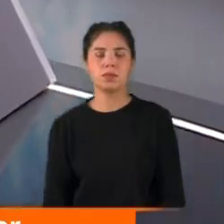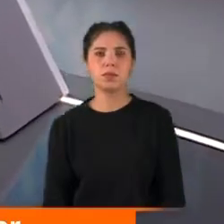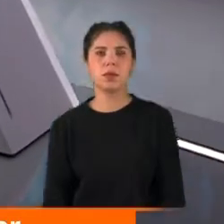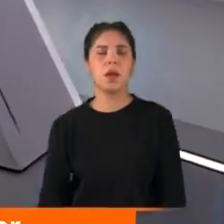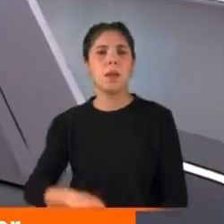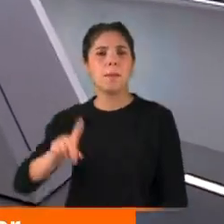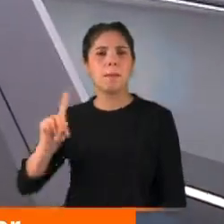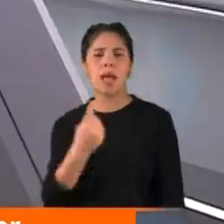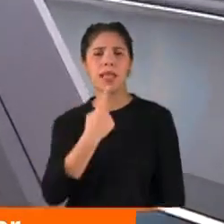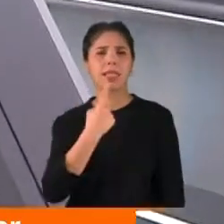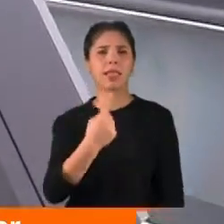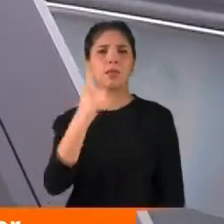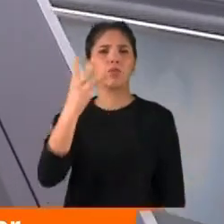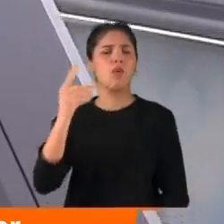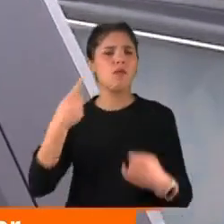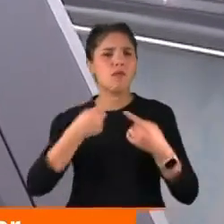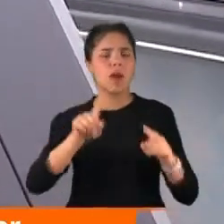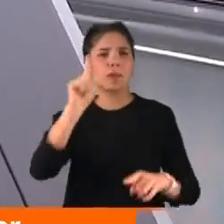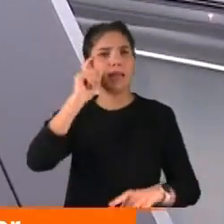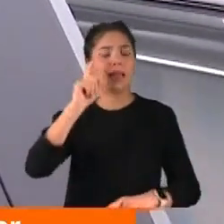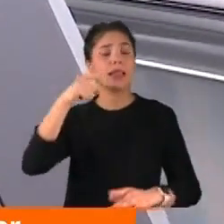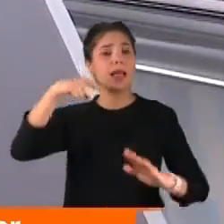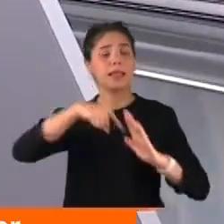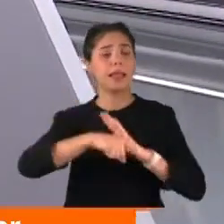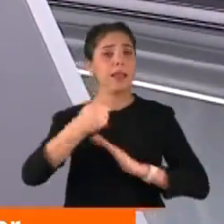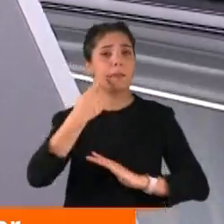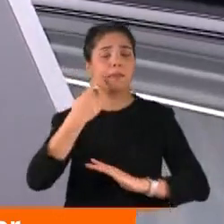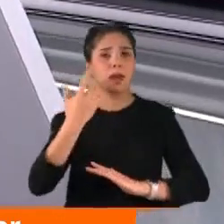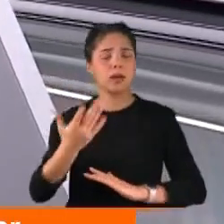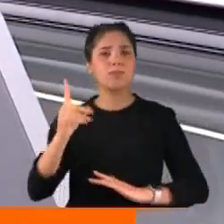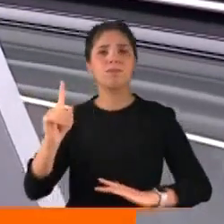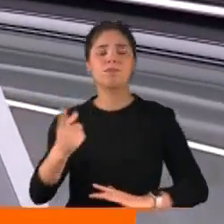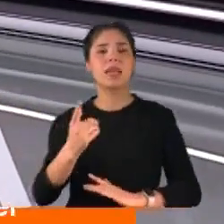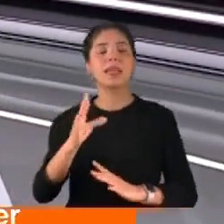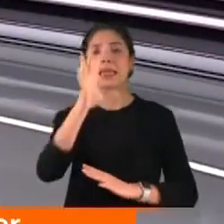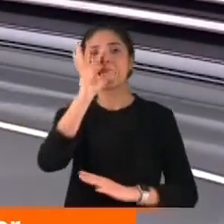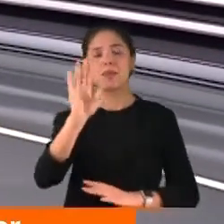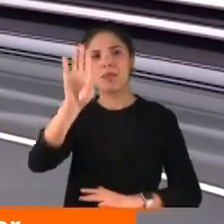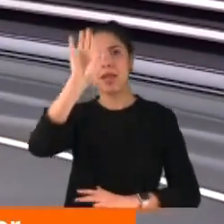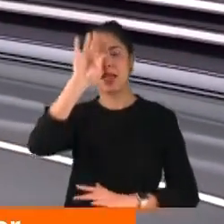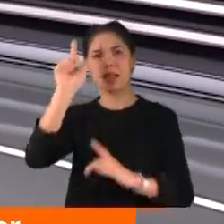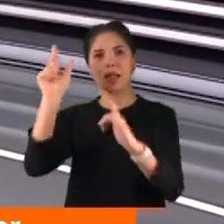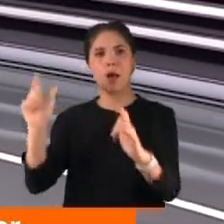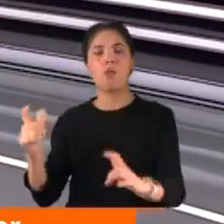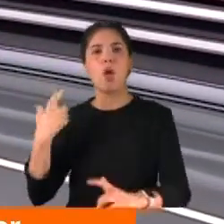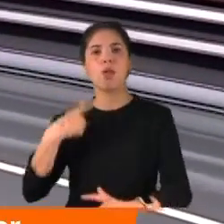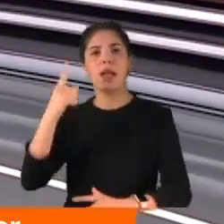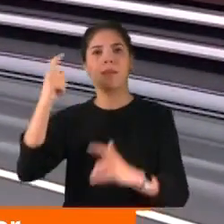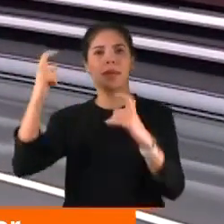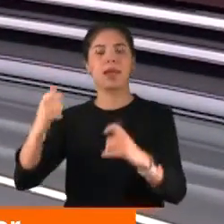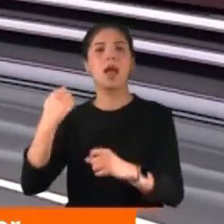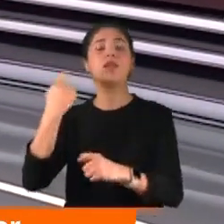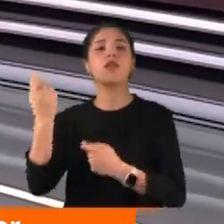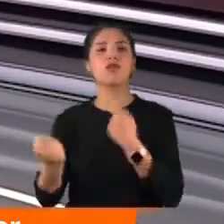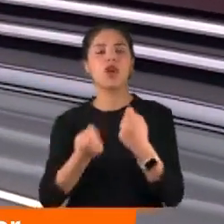Ve skandal denebilecek çok çarpıcı bir iddianın detaylarıyla devam edeceğiz. Skandalın başrolünde İstanbul'da özel bir kurumda görev